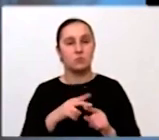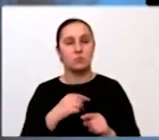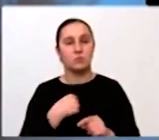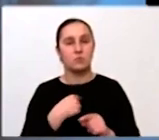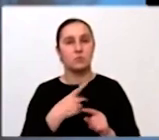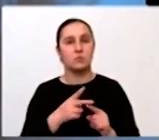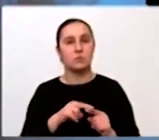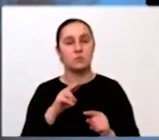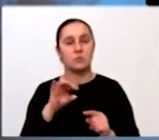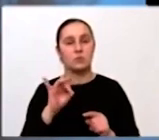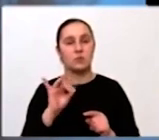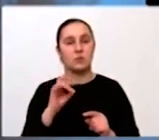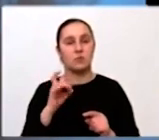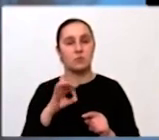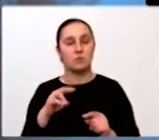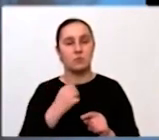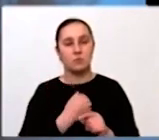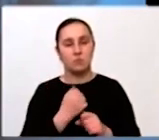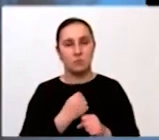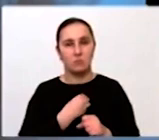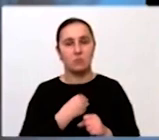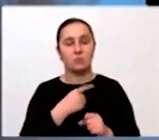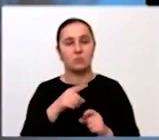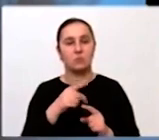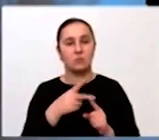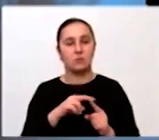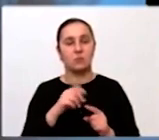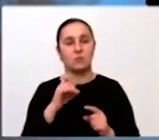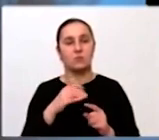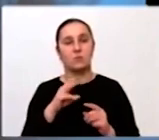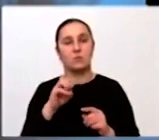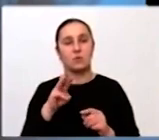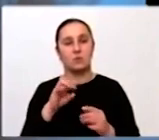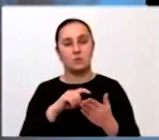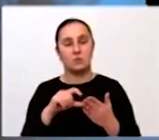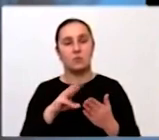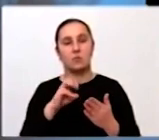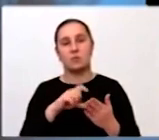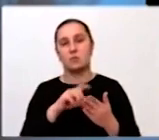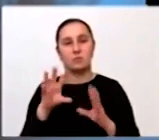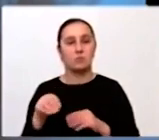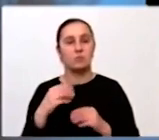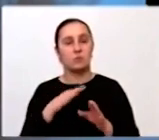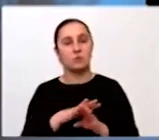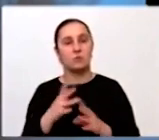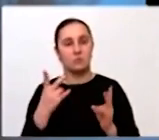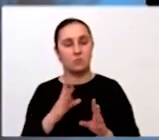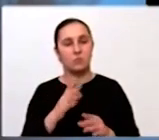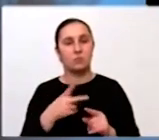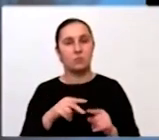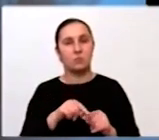biz perexod qilmoqchimiz, ya'ni harfdan matndan matnga o'tishni bajarishimiz kerak bo'ladi. Shu uchun